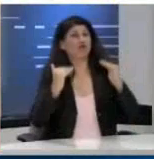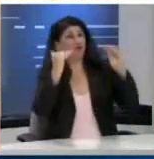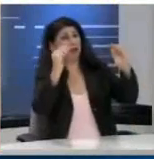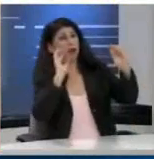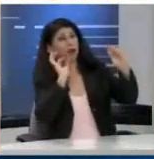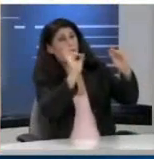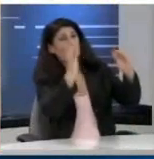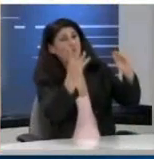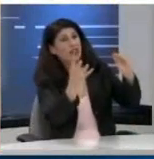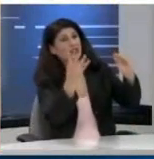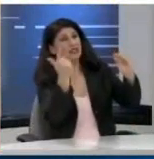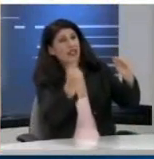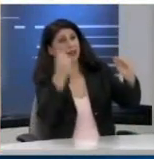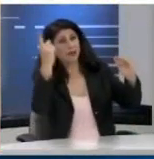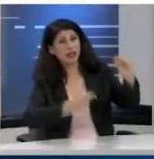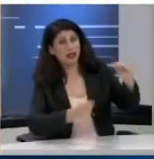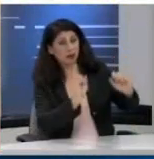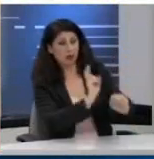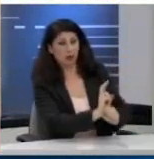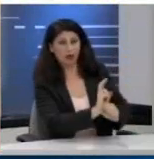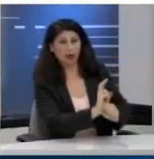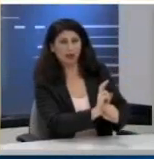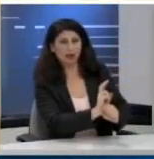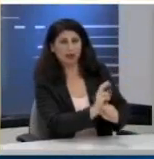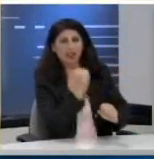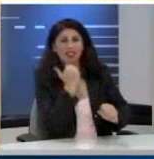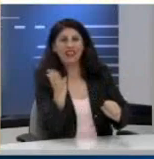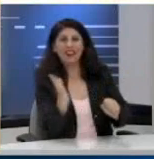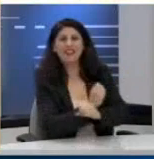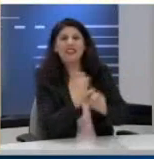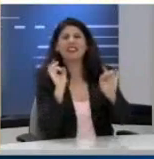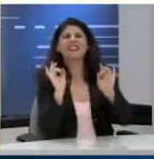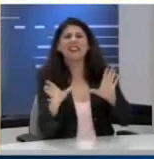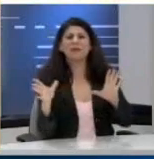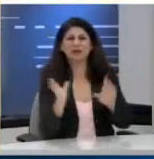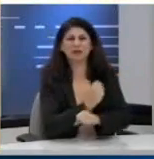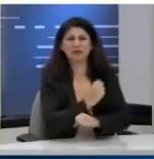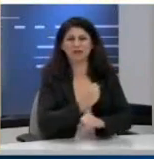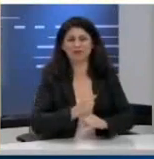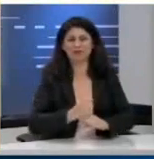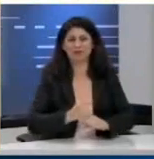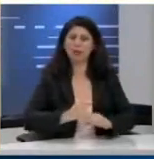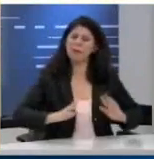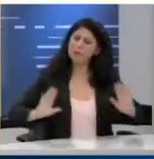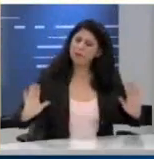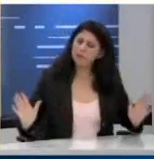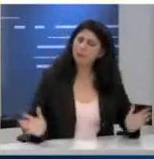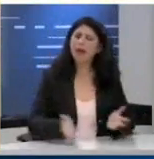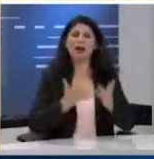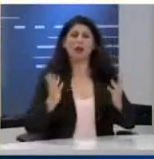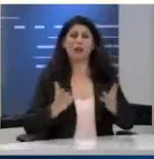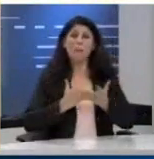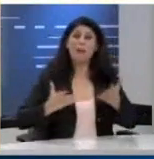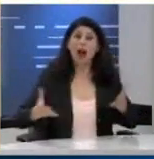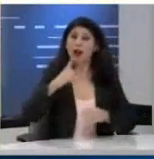υπογράφατε, 4-4,5% για πλεονάσματα, δεν καταφέρατε να πιάσετε τίποτα. Και παρόλα αυτά, παρόλες τις